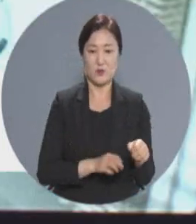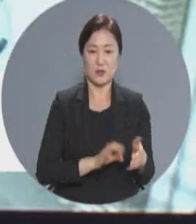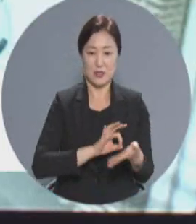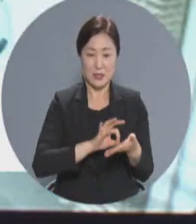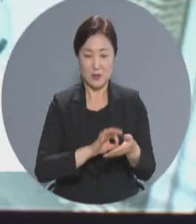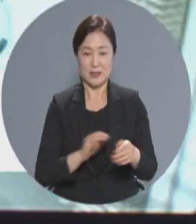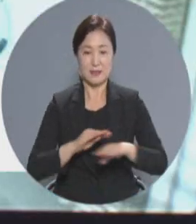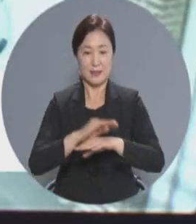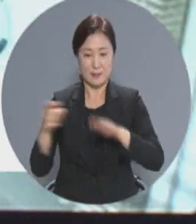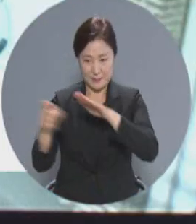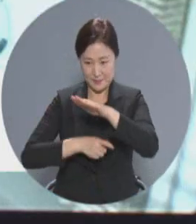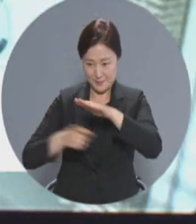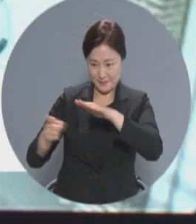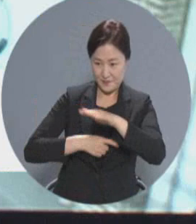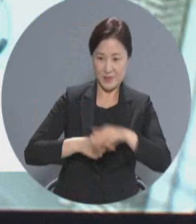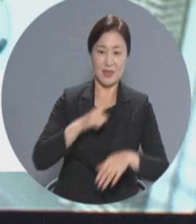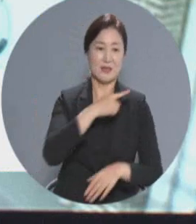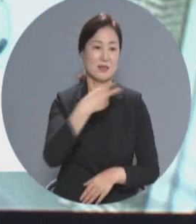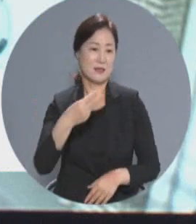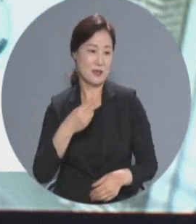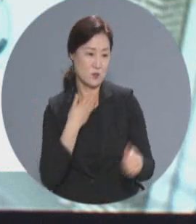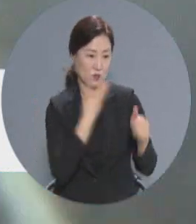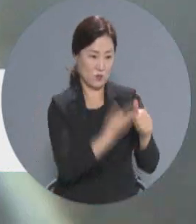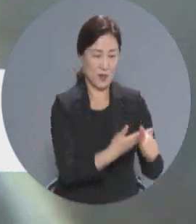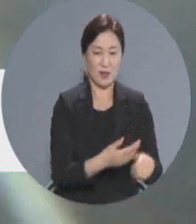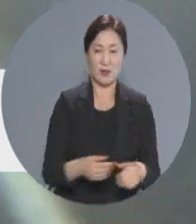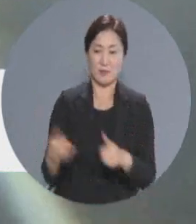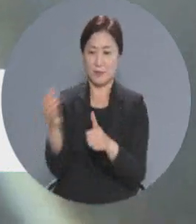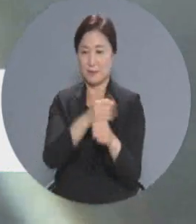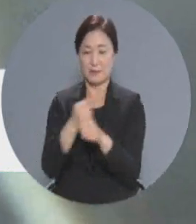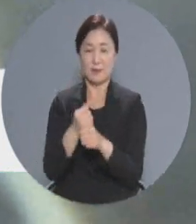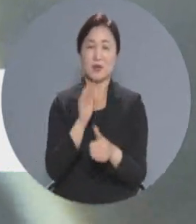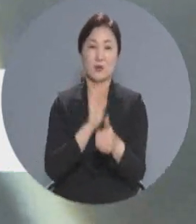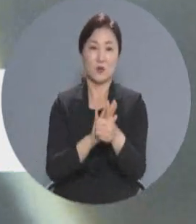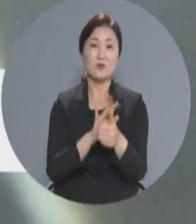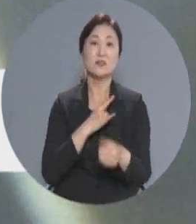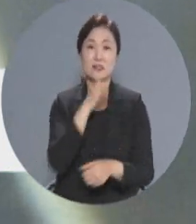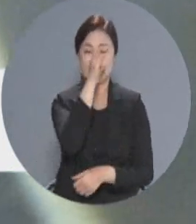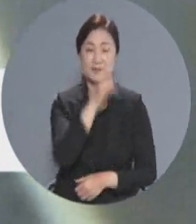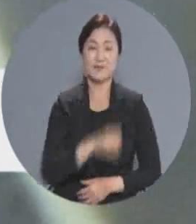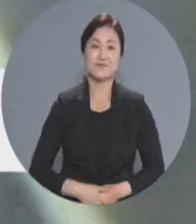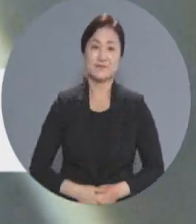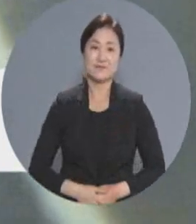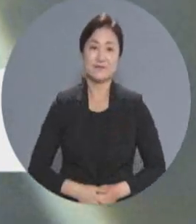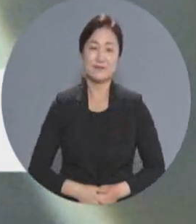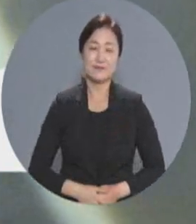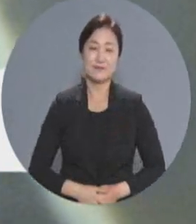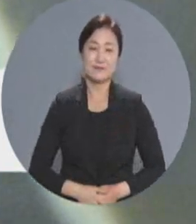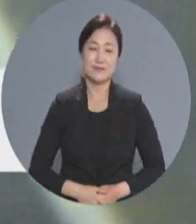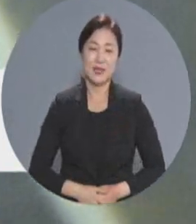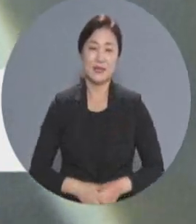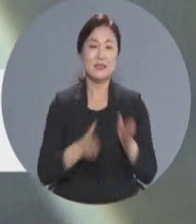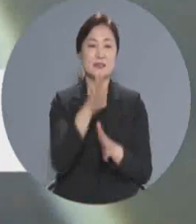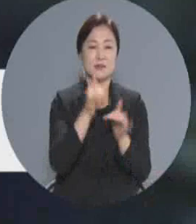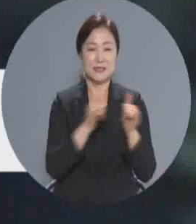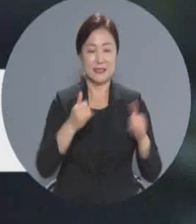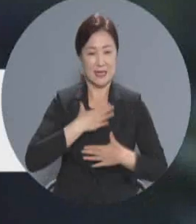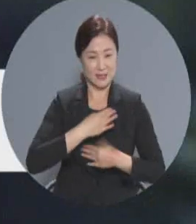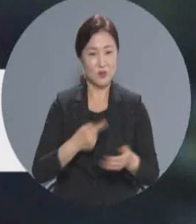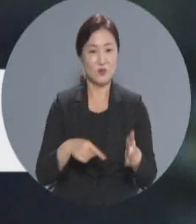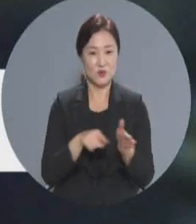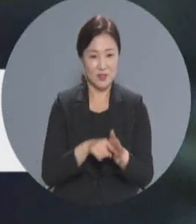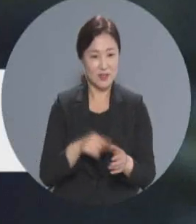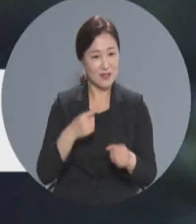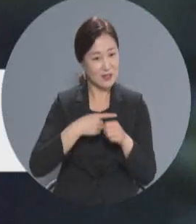상황을 112에 통보해 용의자를 검거하도록 도왔습니다. 여수시는 시민들의 안전을 위해